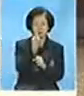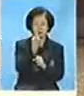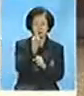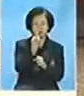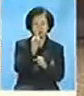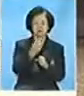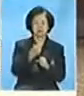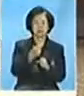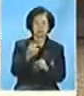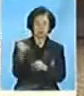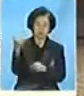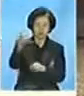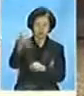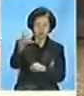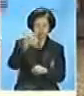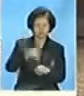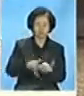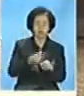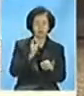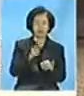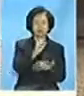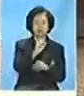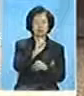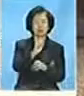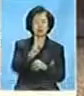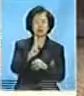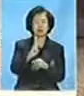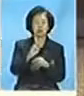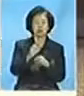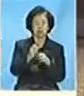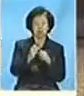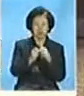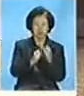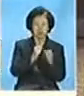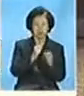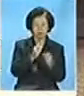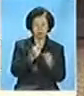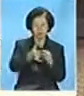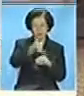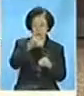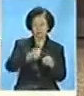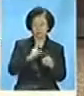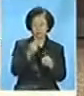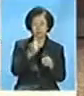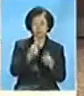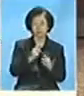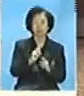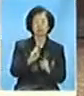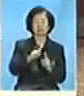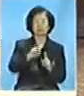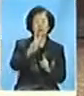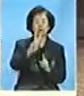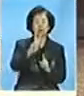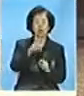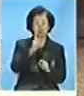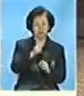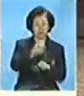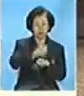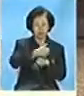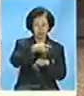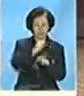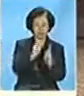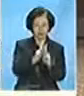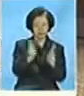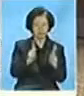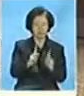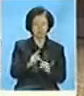เป็นสมาชิกวุฒิสภาในปีที่2ครั้งที่2นี่นะครับผมก็ได้เป็นประธานกรรมการอีกครั้งหนึ่ง